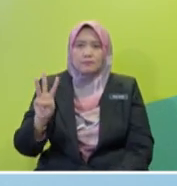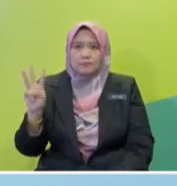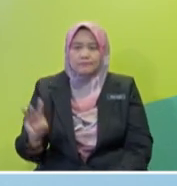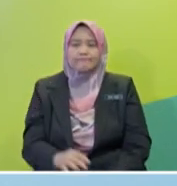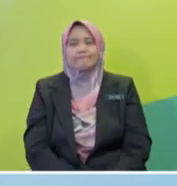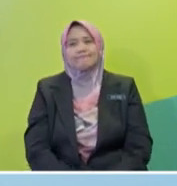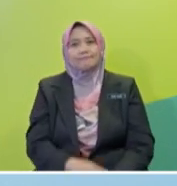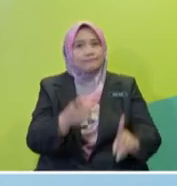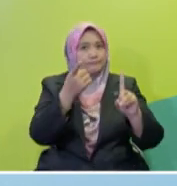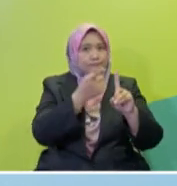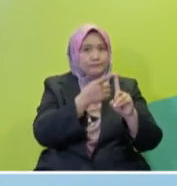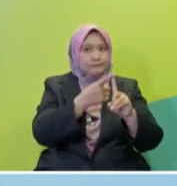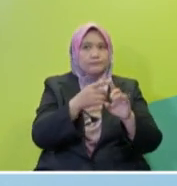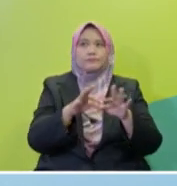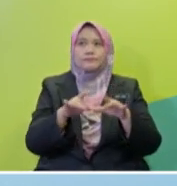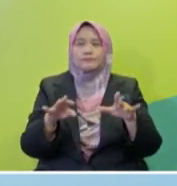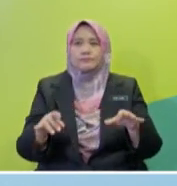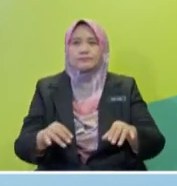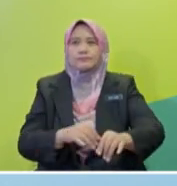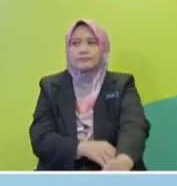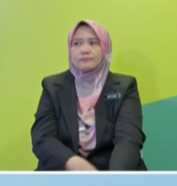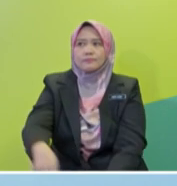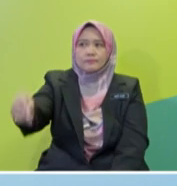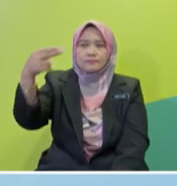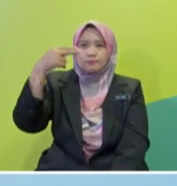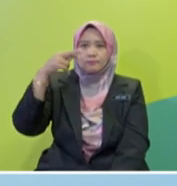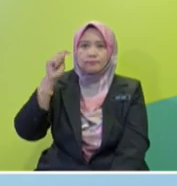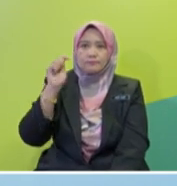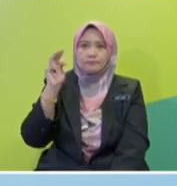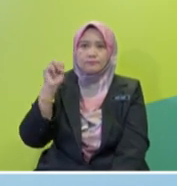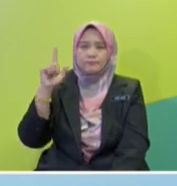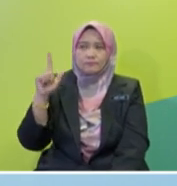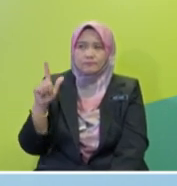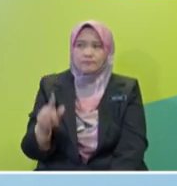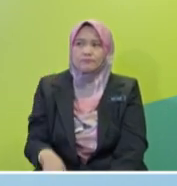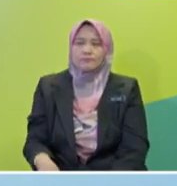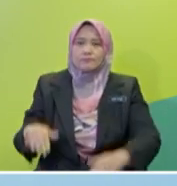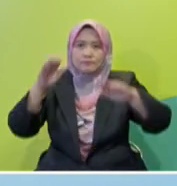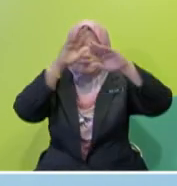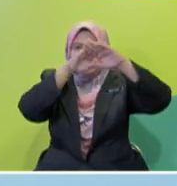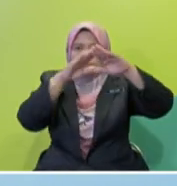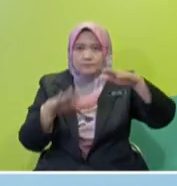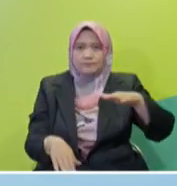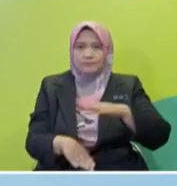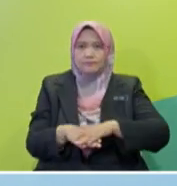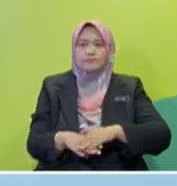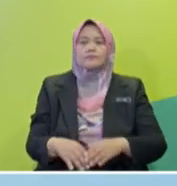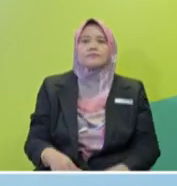di ML Oke seperti yang ini adalah merupakan